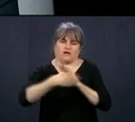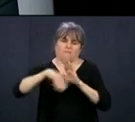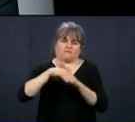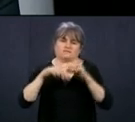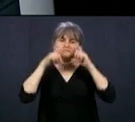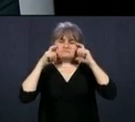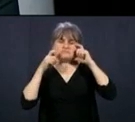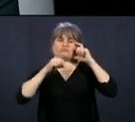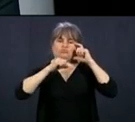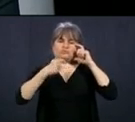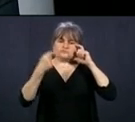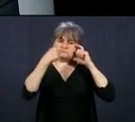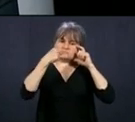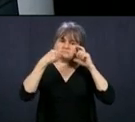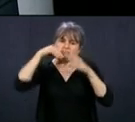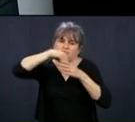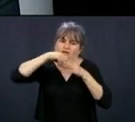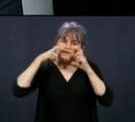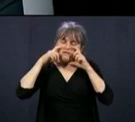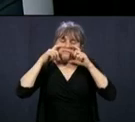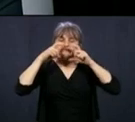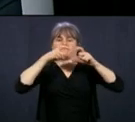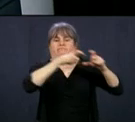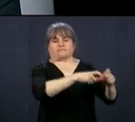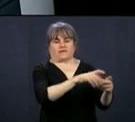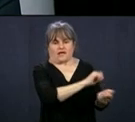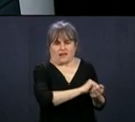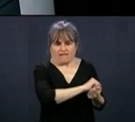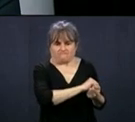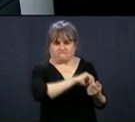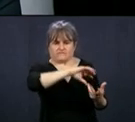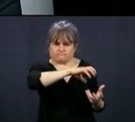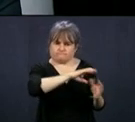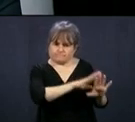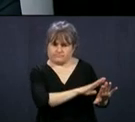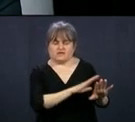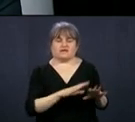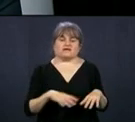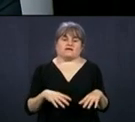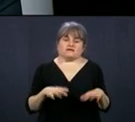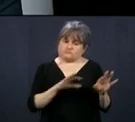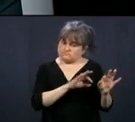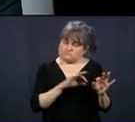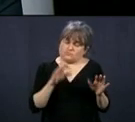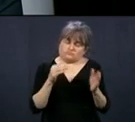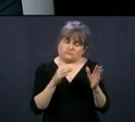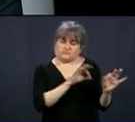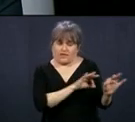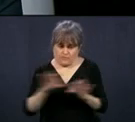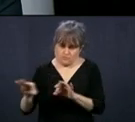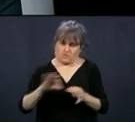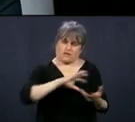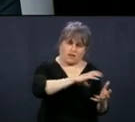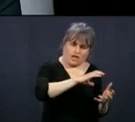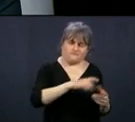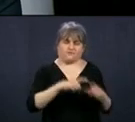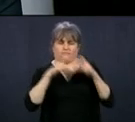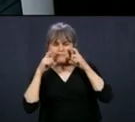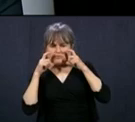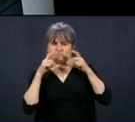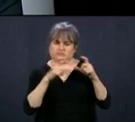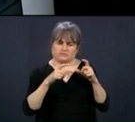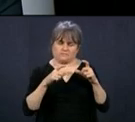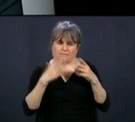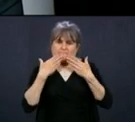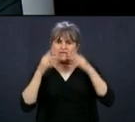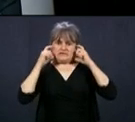porte, puis qu'on le lave régulièrement, c'est dans cette perspective-là. Dans les faits, au tout début de la pandémie, j'avais beaucoup de résistance, peut-être par rapport au fait